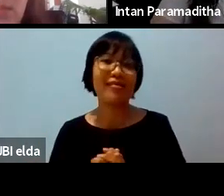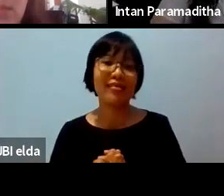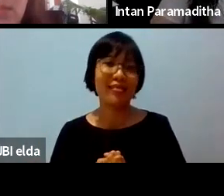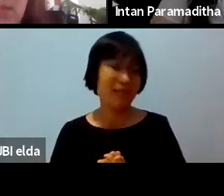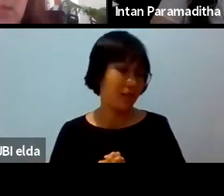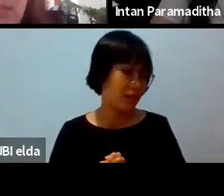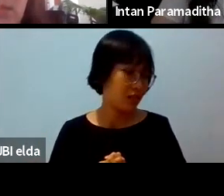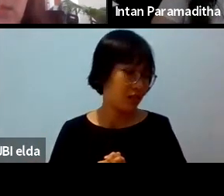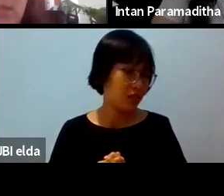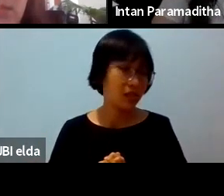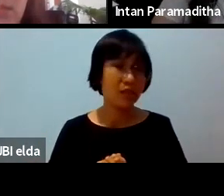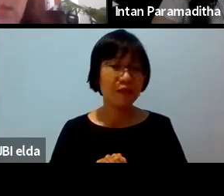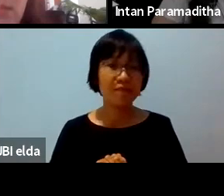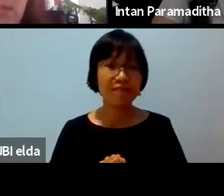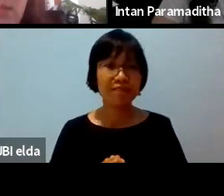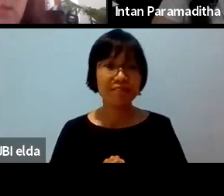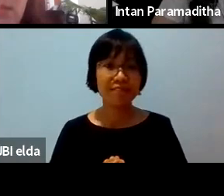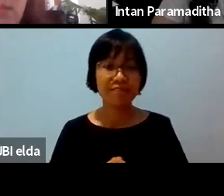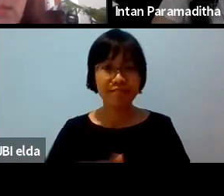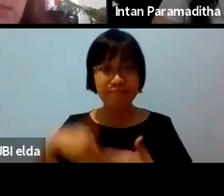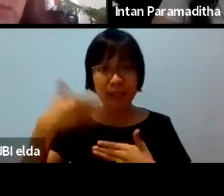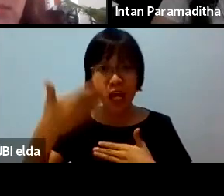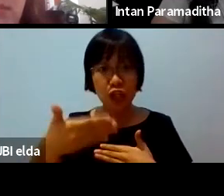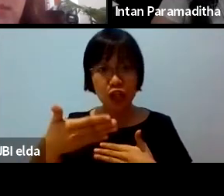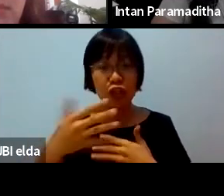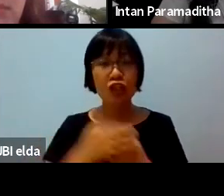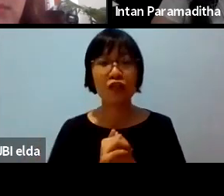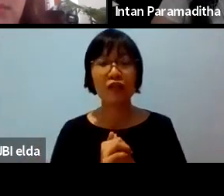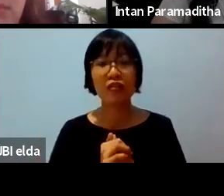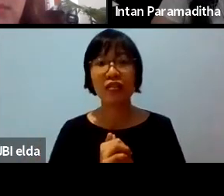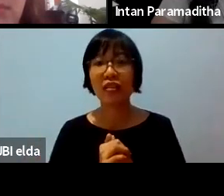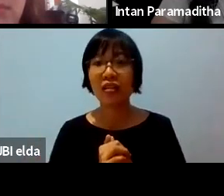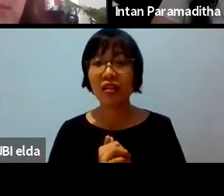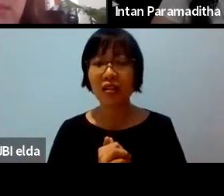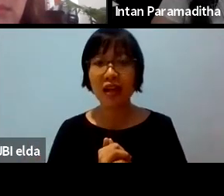Saya akan beri kesempatan